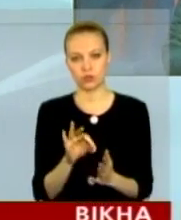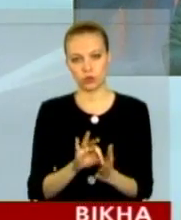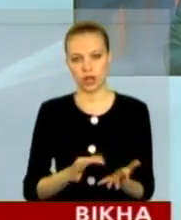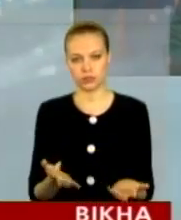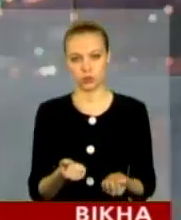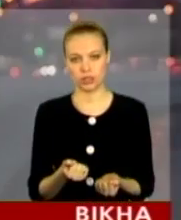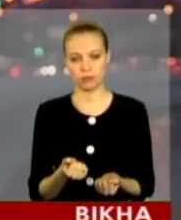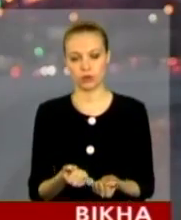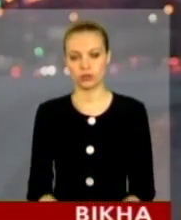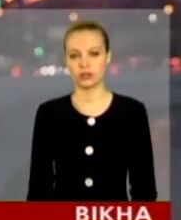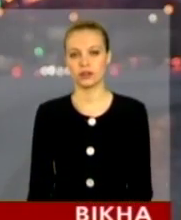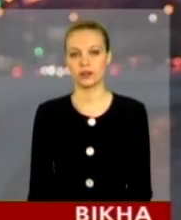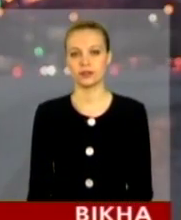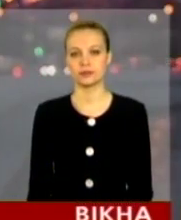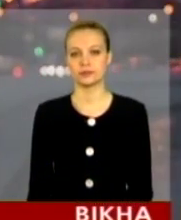отримають.